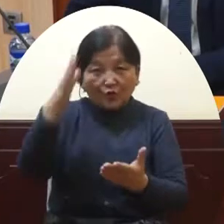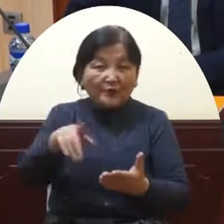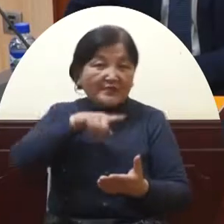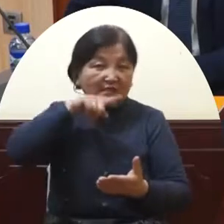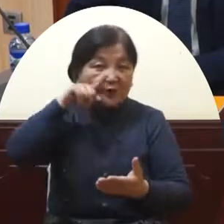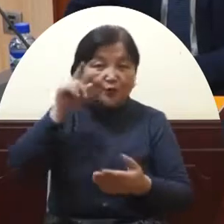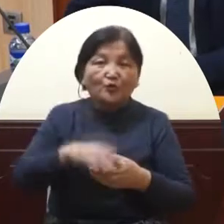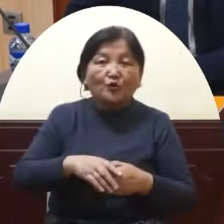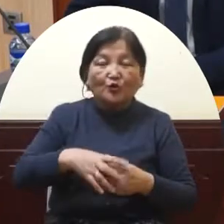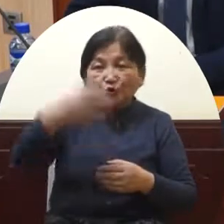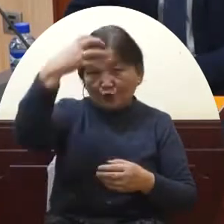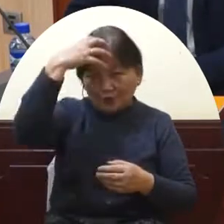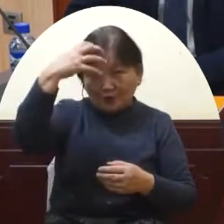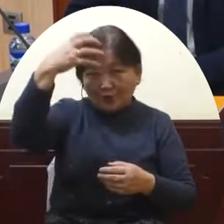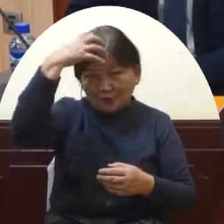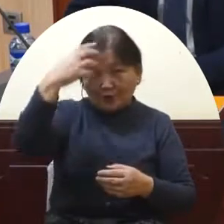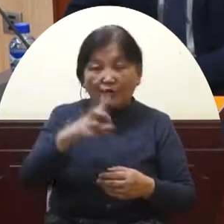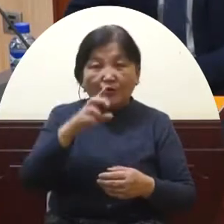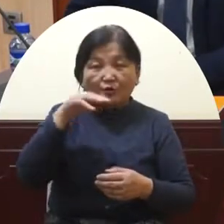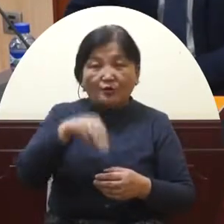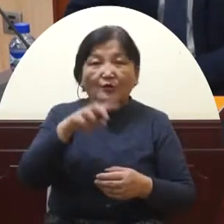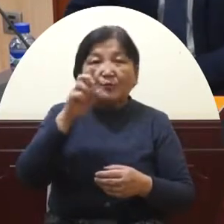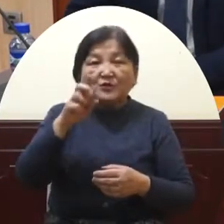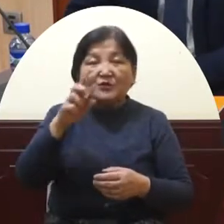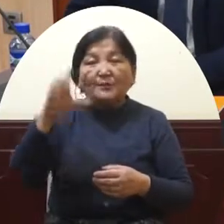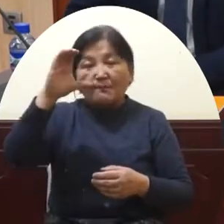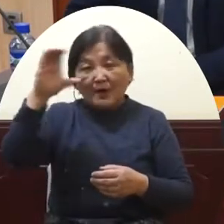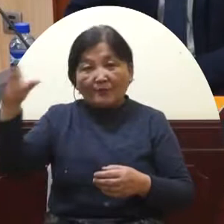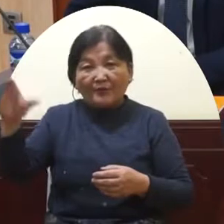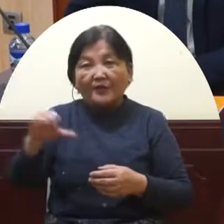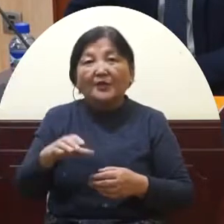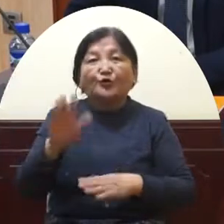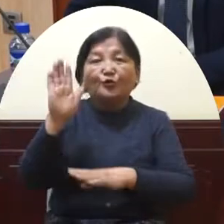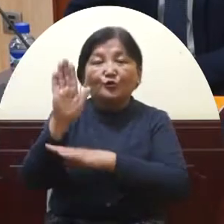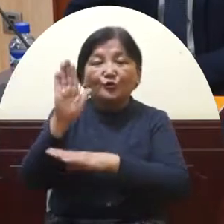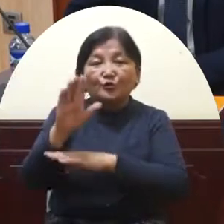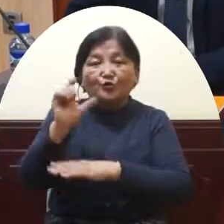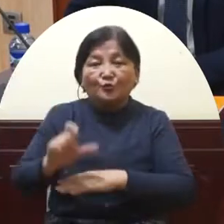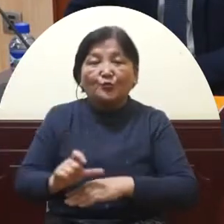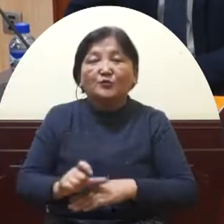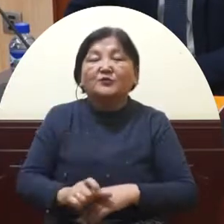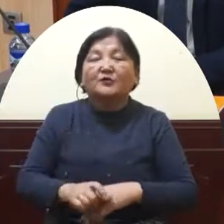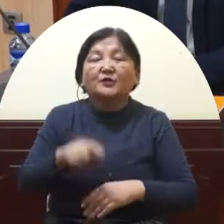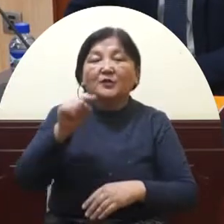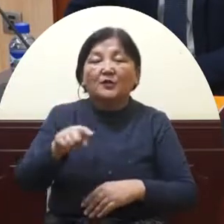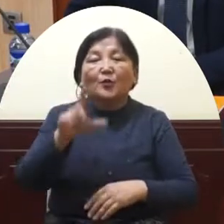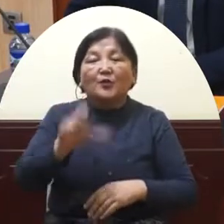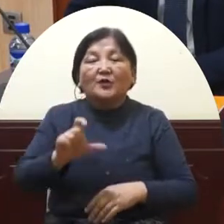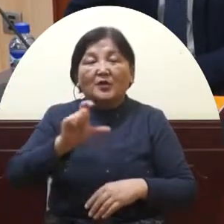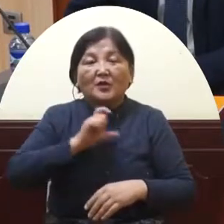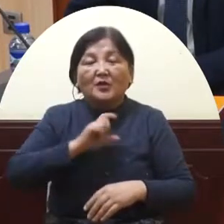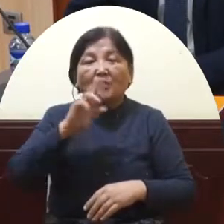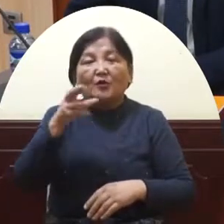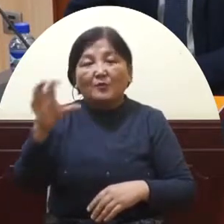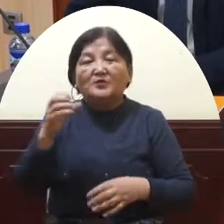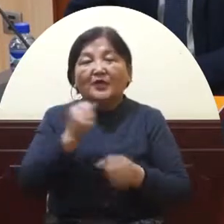зам төрийн болоо төрийн бас болох гэж тэр дүндээ бас ингээд сонгуулийн нэг орооны гэдэг нь төлөөлөл бас байгаа хүний хүмүүсийн хамгийн ажилтнууд байгаа. За